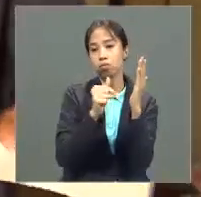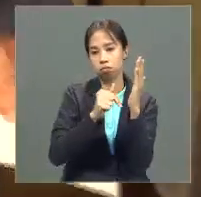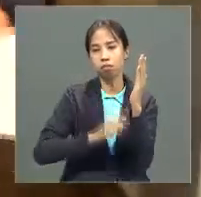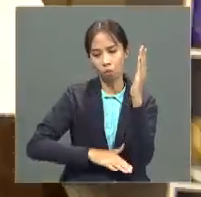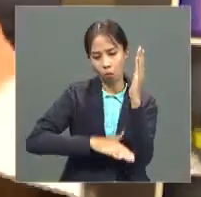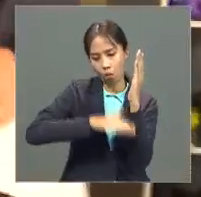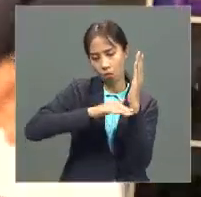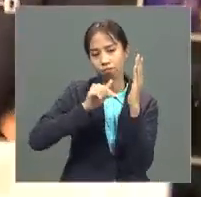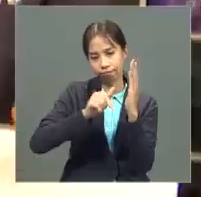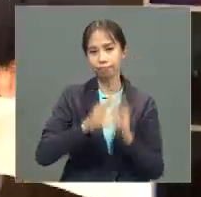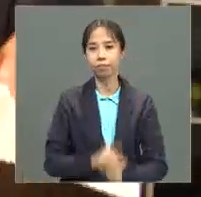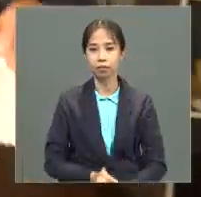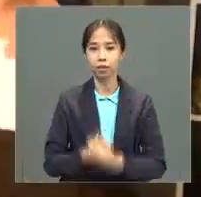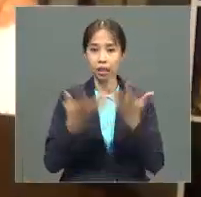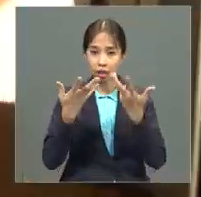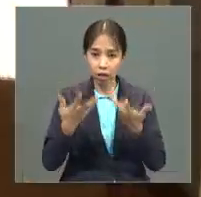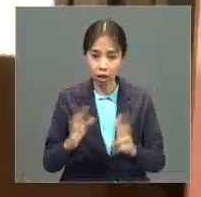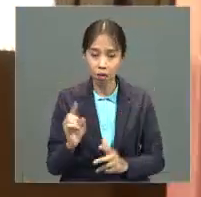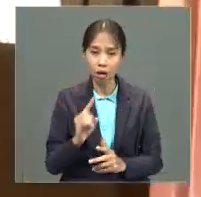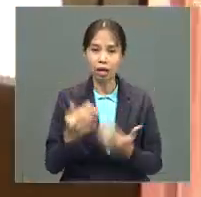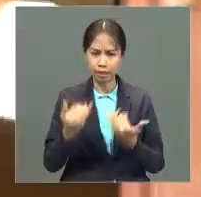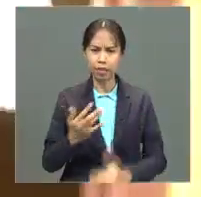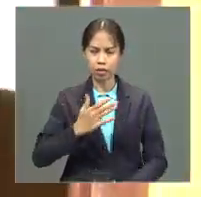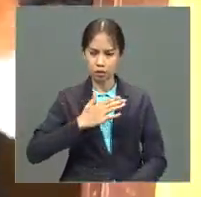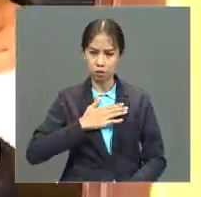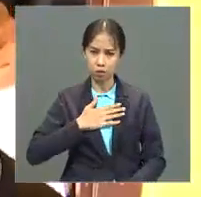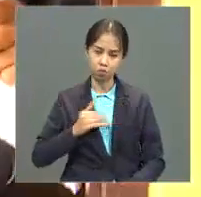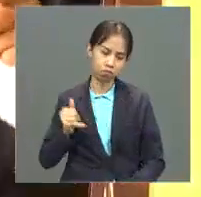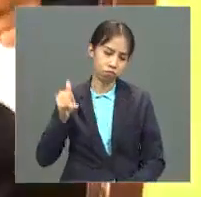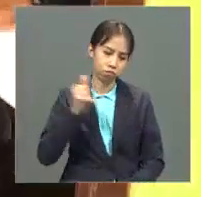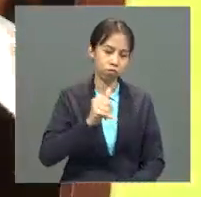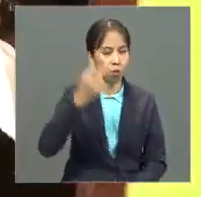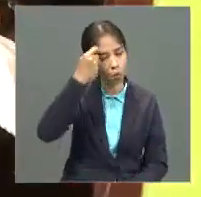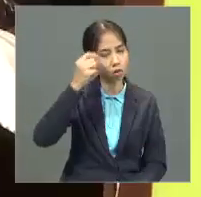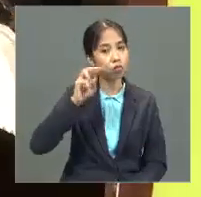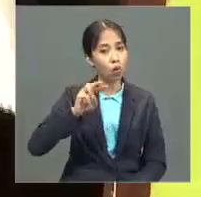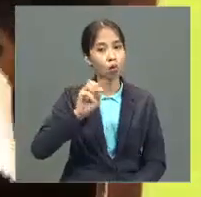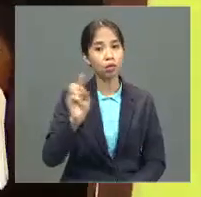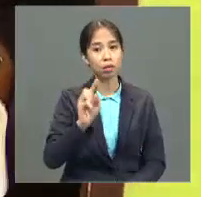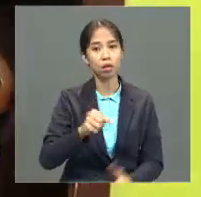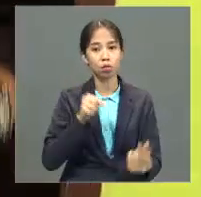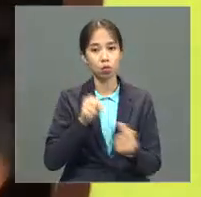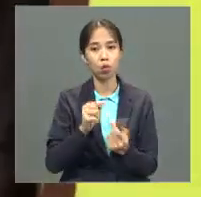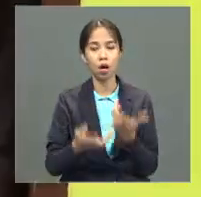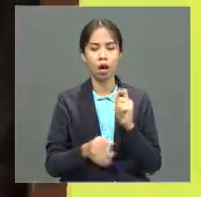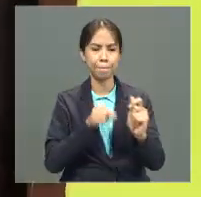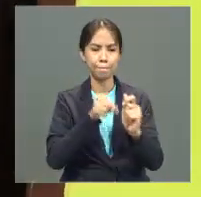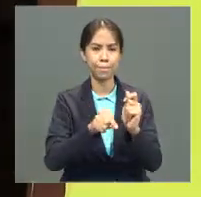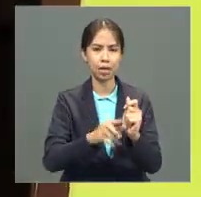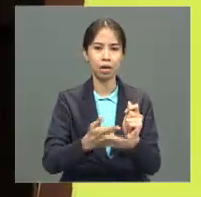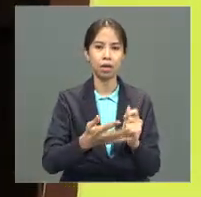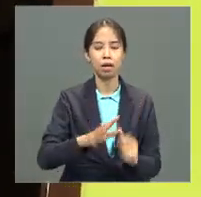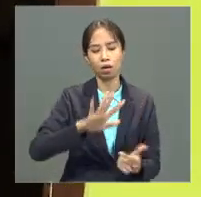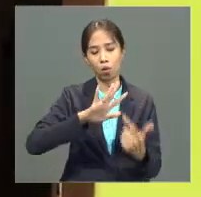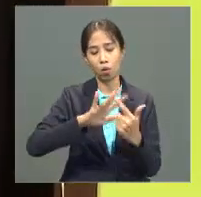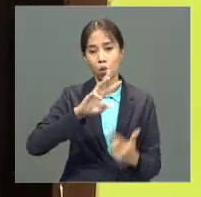มากนะครับแต่ว่าอีกหนึ่งจุดที่เราเดินทางมา2 วันนะครับก็คือที่เวียงป่าเป้านะครับเมื่อช่วงเช้าที่ผ่านม